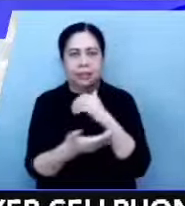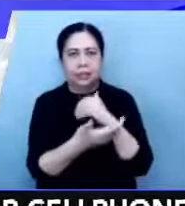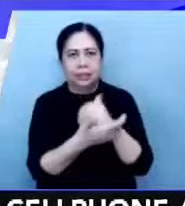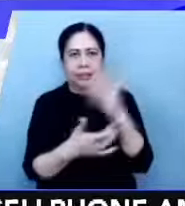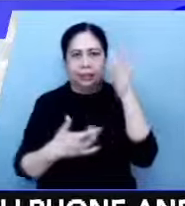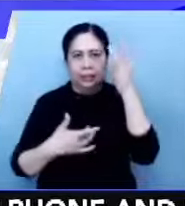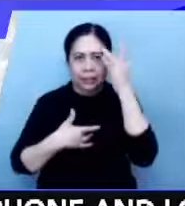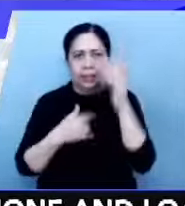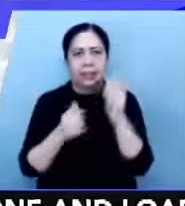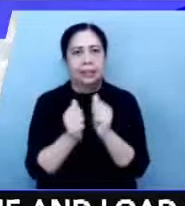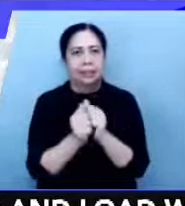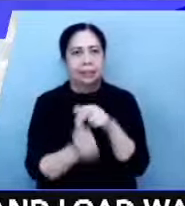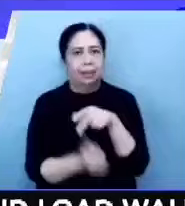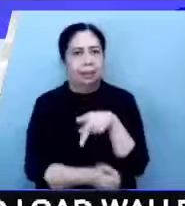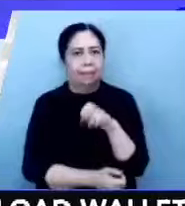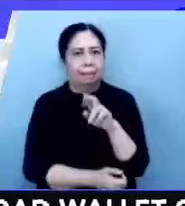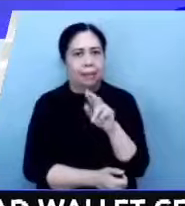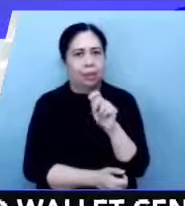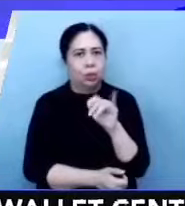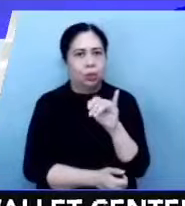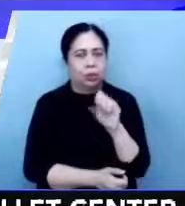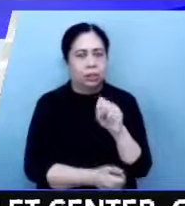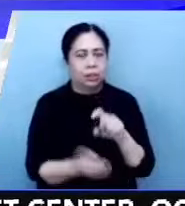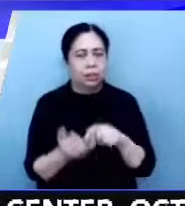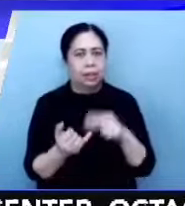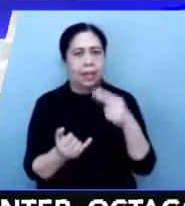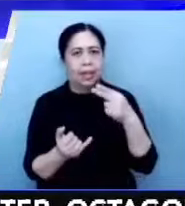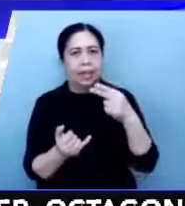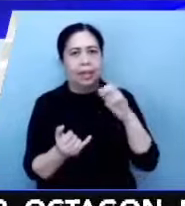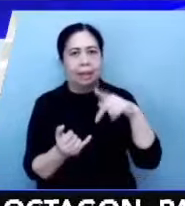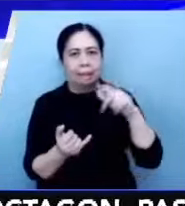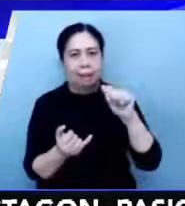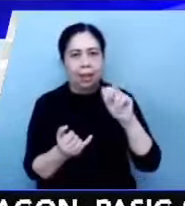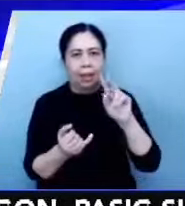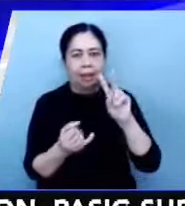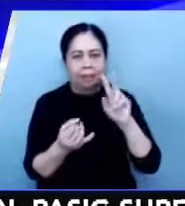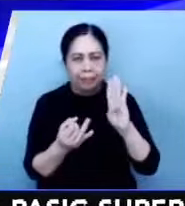pertussis, hepatitis B at iba pa.